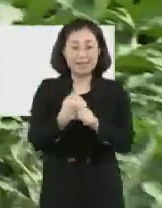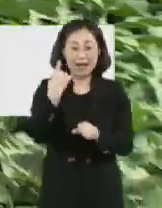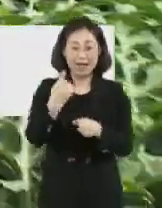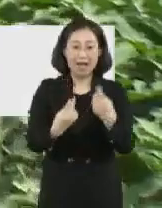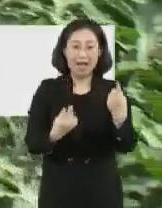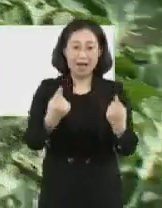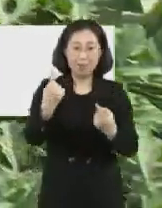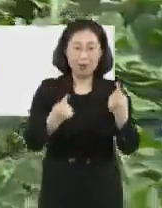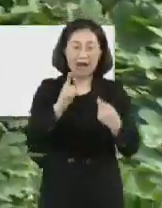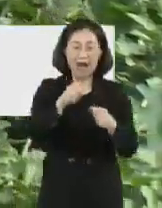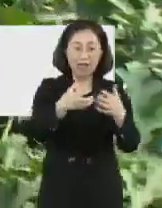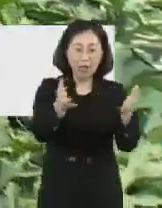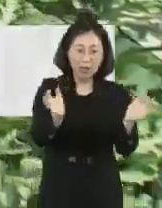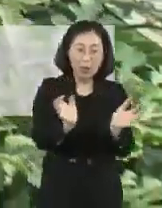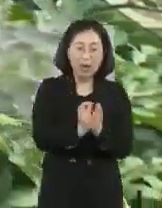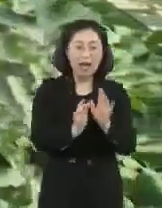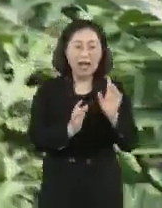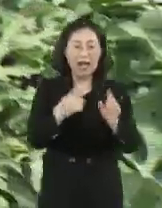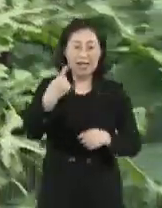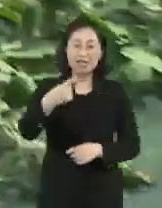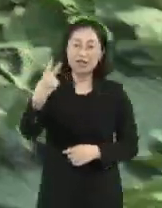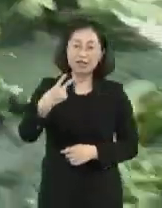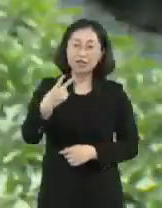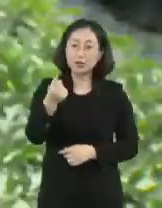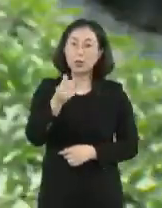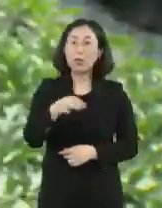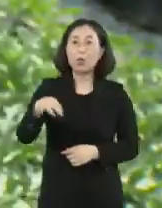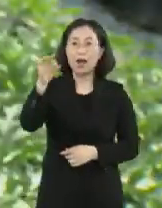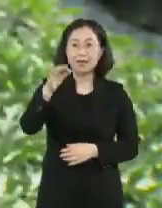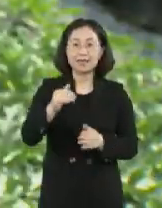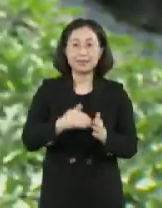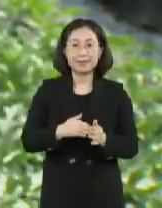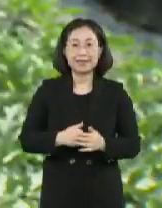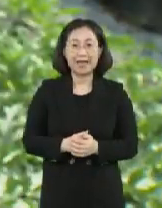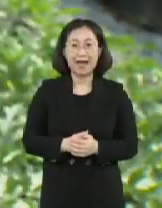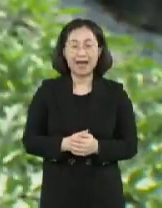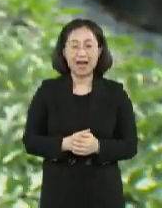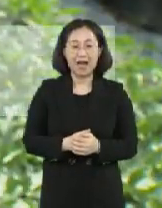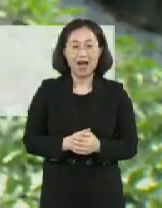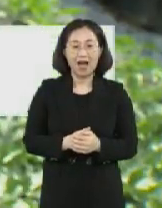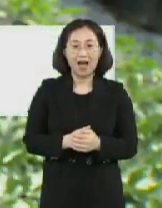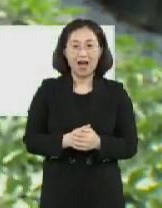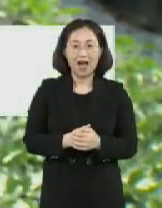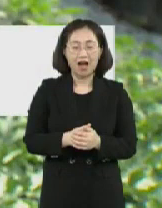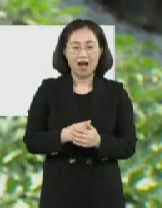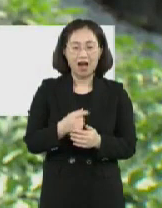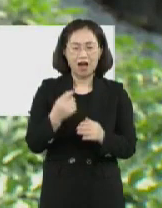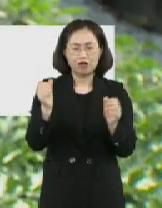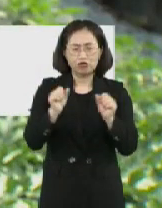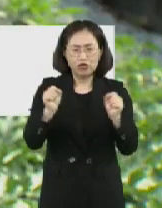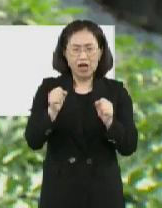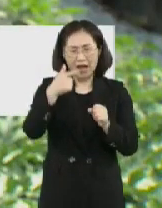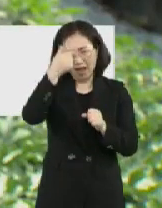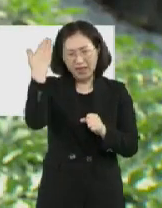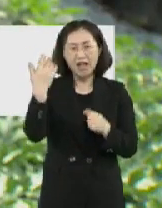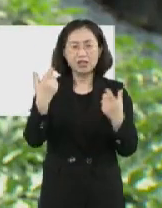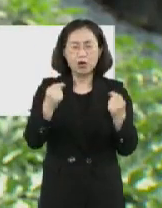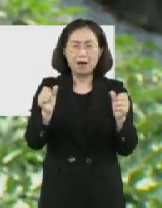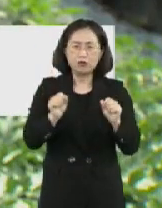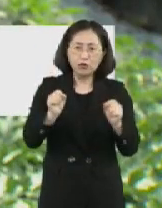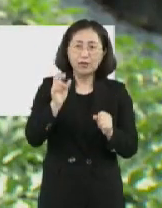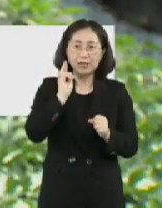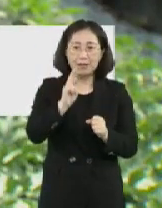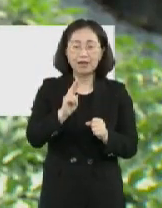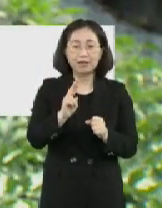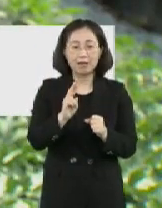지난해보다 한 통에 1, 2천원 올랐습니다. 결취가 옛날과 같이 너무 추워가지고 보온하는데 굉장히